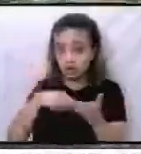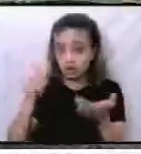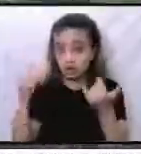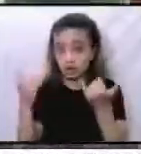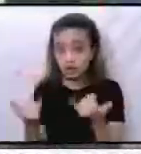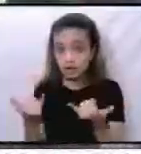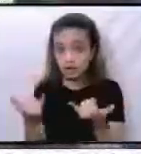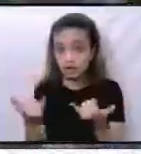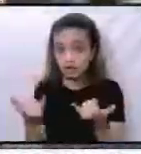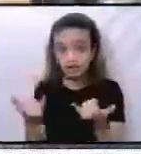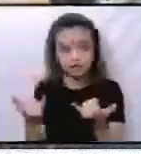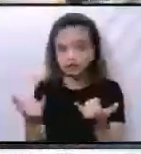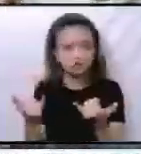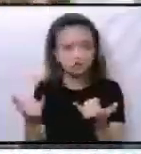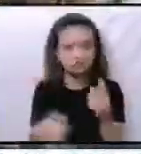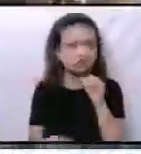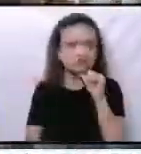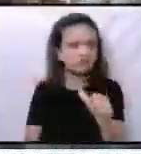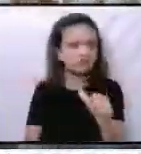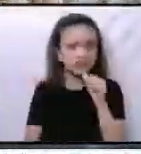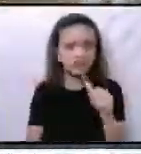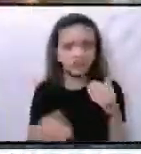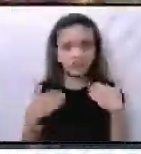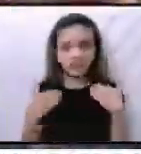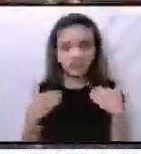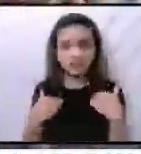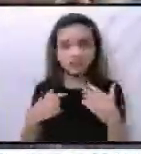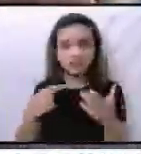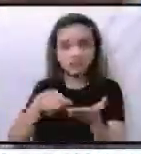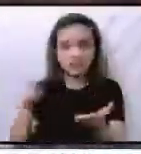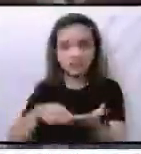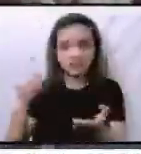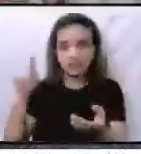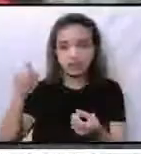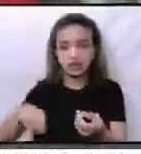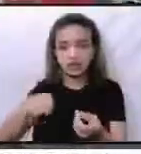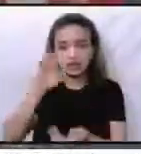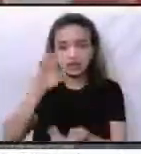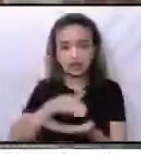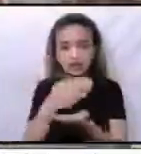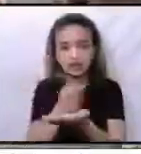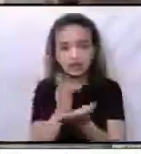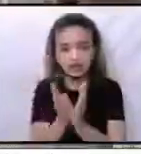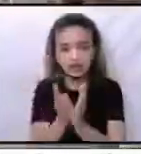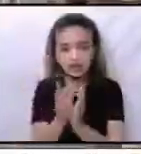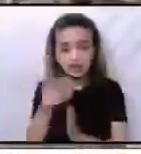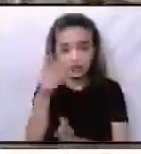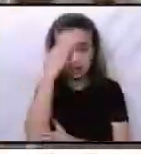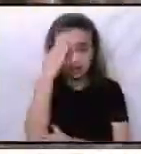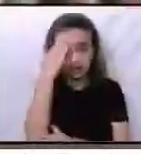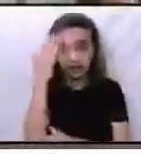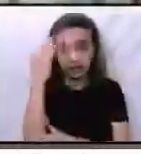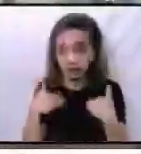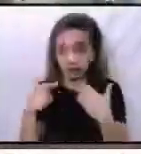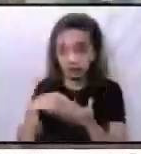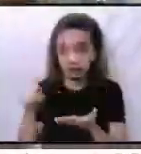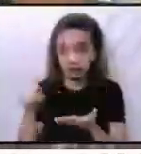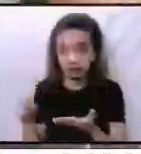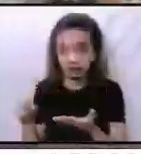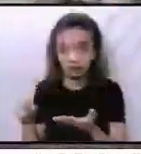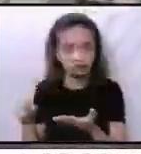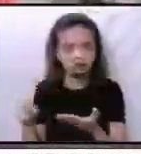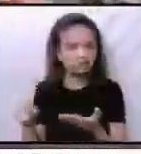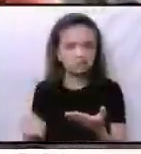Hindi pa. So, ngayon, kuya, may bayad yan. Kailangan mo na ibawas sa budget mo. Sir, alam niyo po ba may bayad na ngayon? Hindi. Hindi